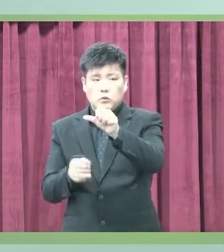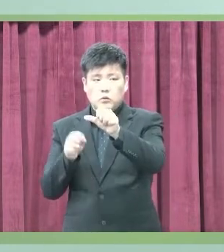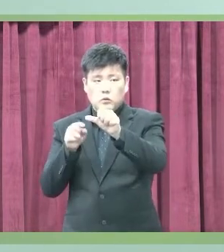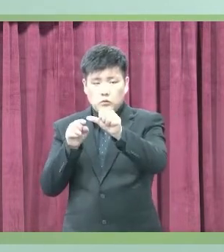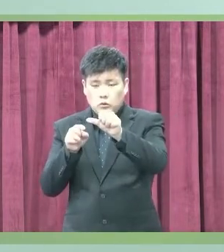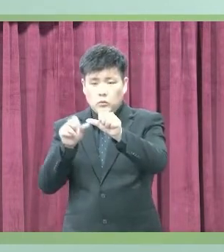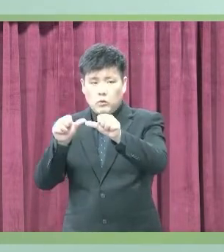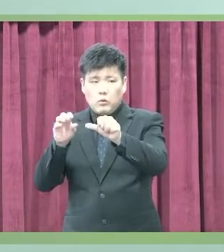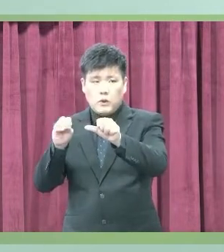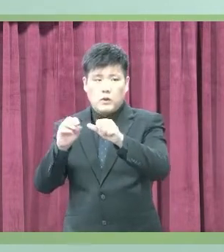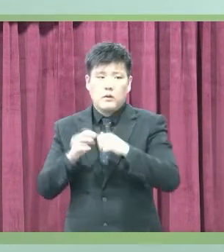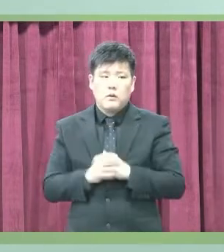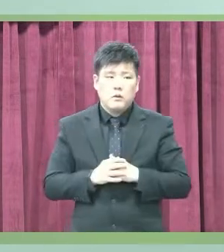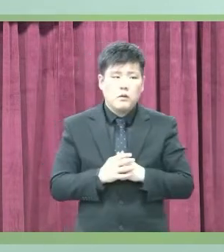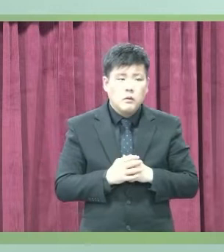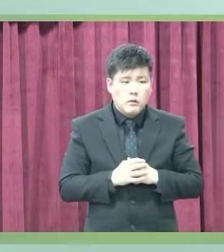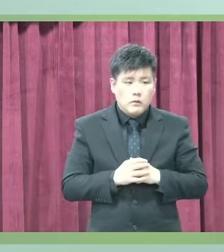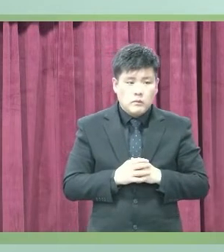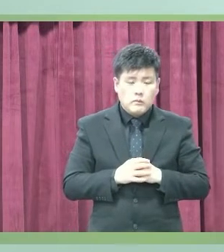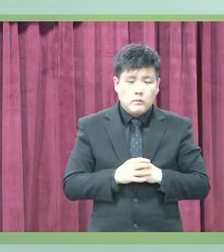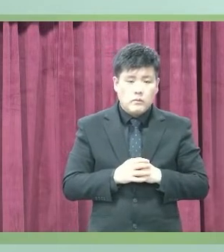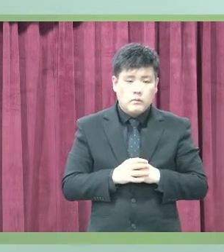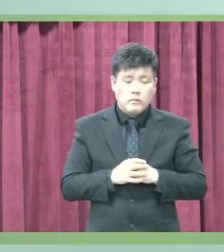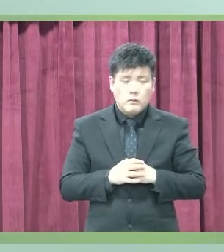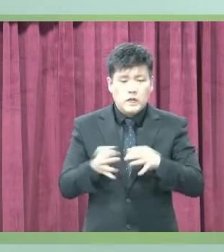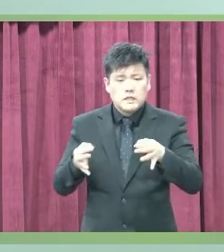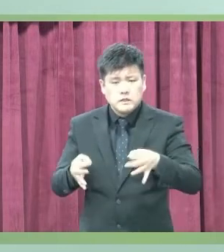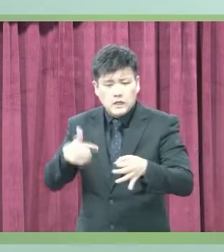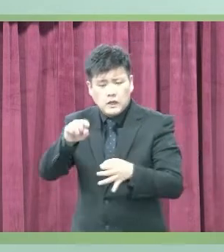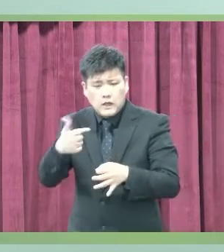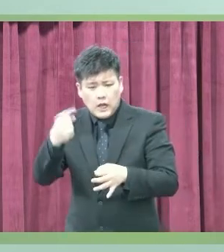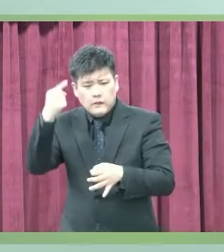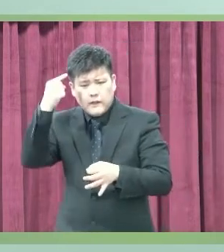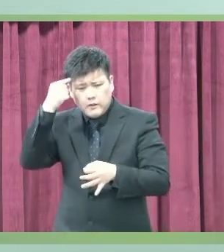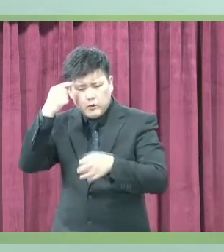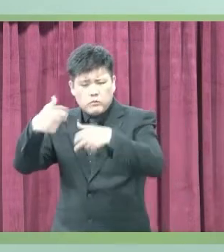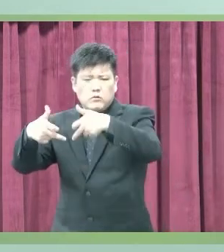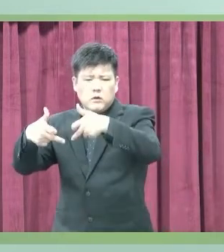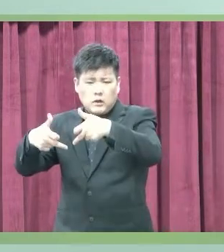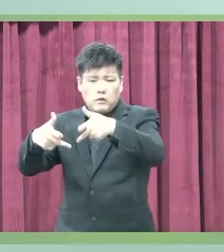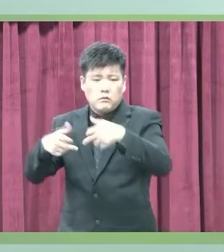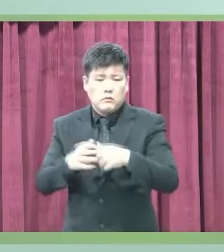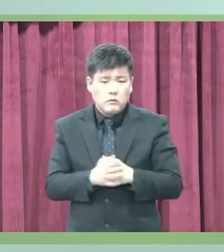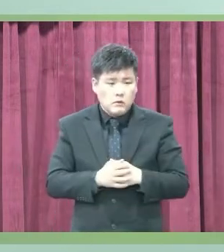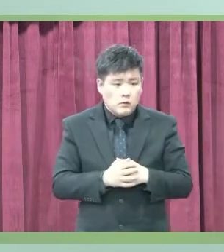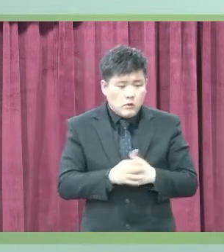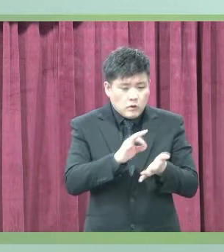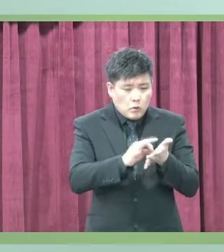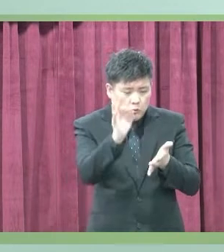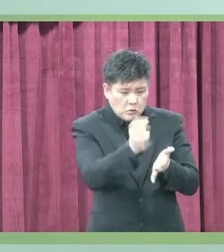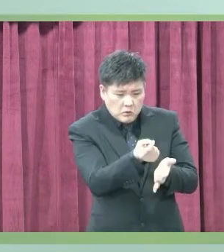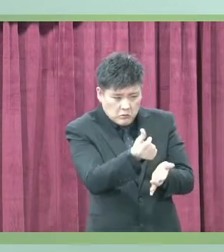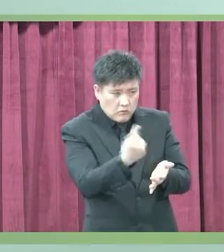총 진료비가 높은 장애 유형은 심장, 간, 내변병 장애 순이고 낮은 장애 유형은 자폐성 안면